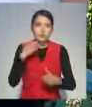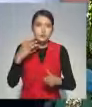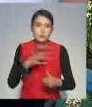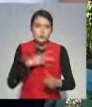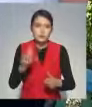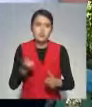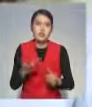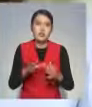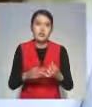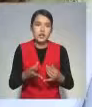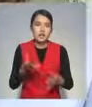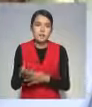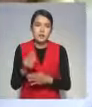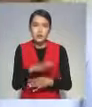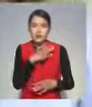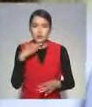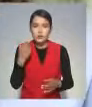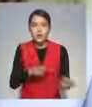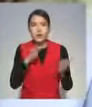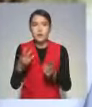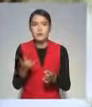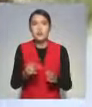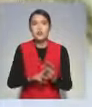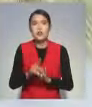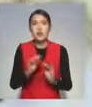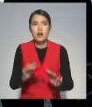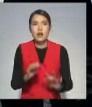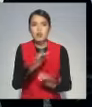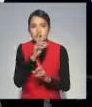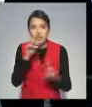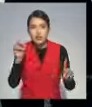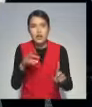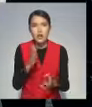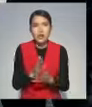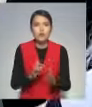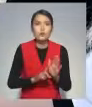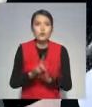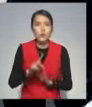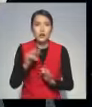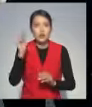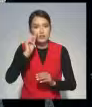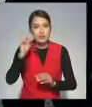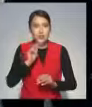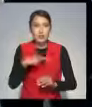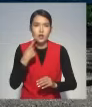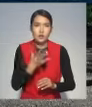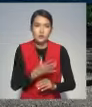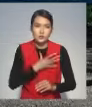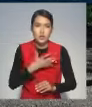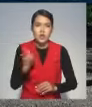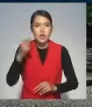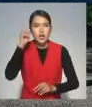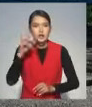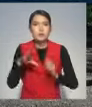здесь начальные классы. Сейчас обучается младшая. Девочка особенная, и именно тут ее научили говорить, отмечают горожанка. И